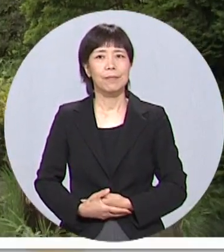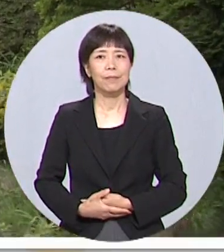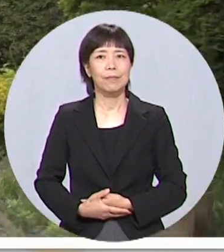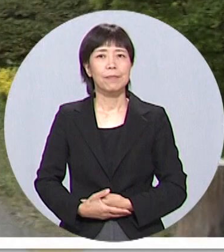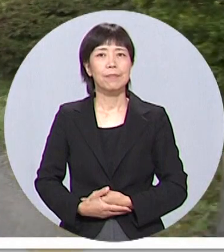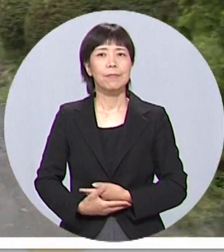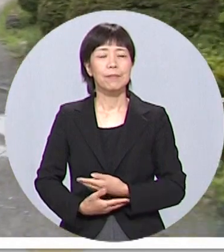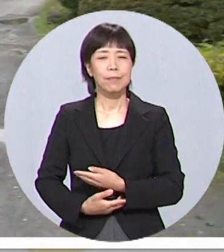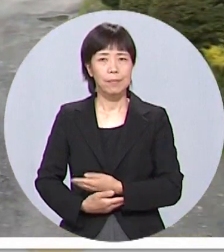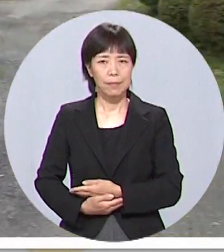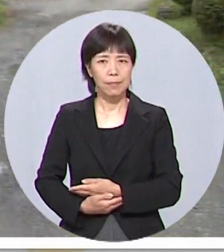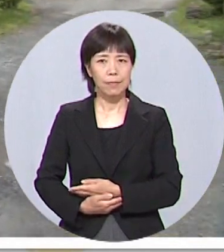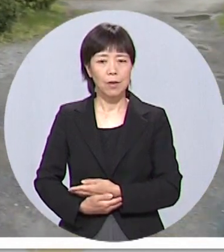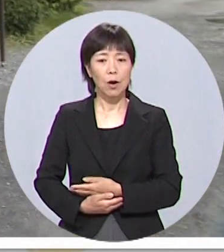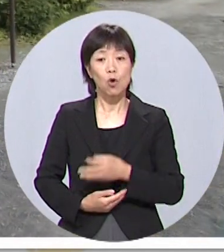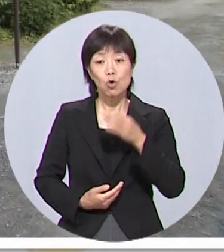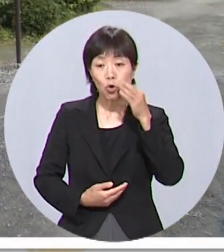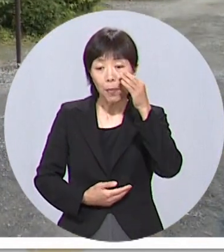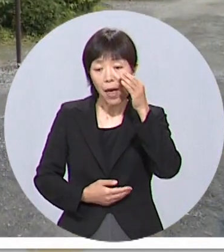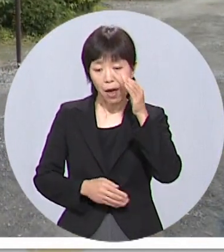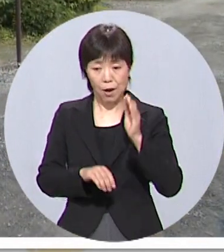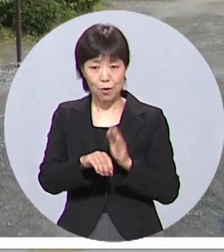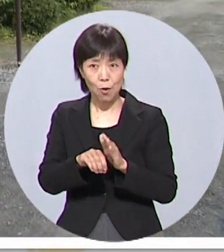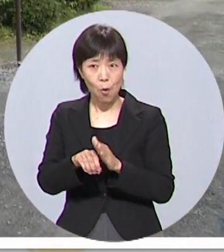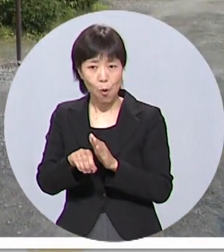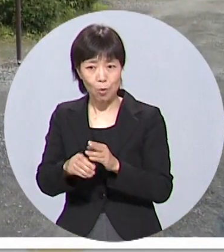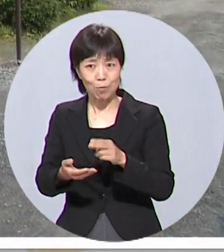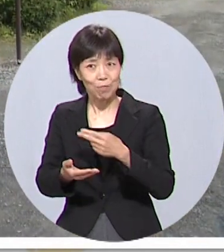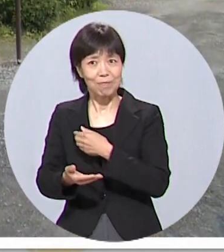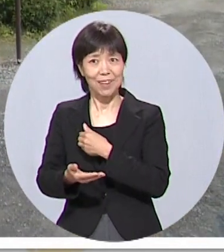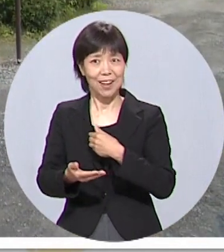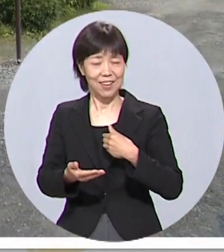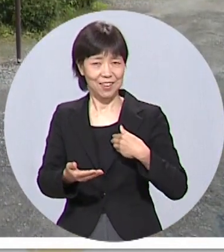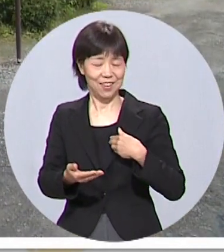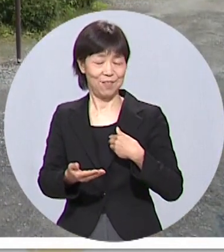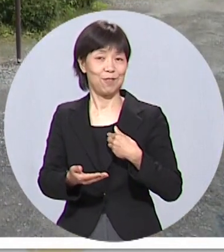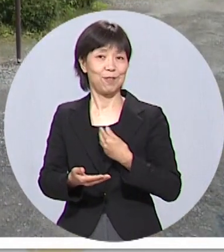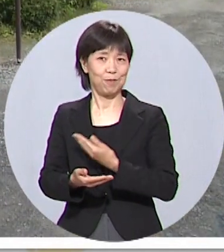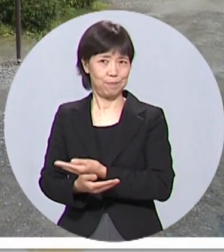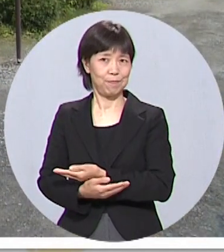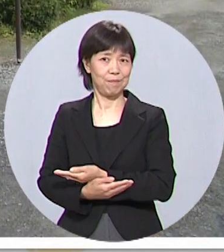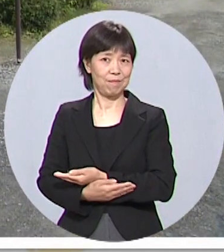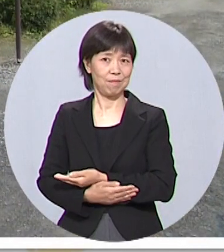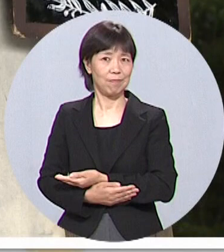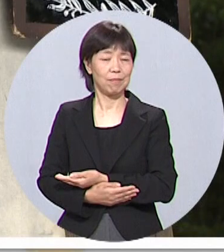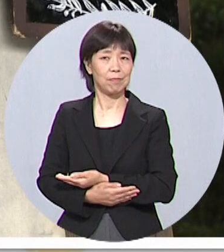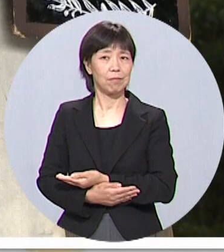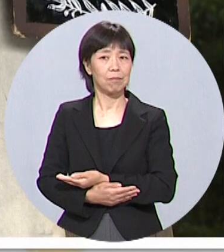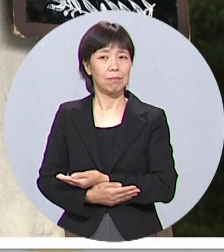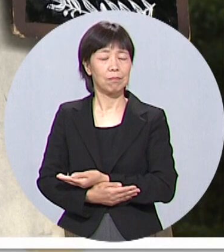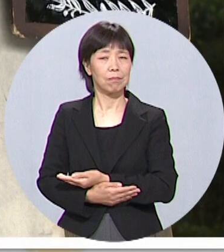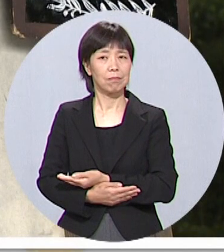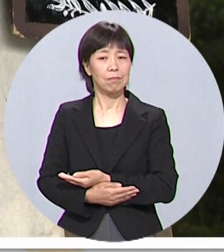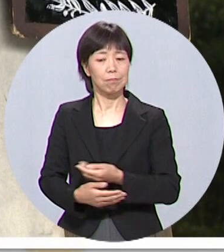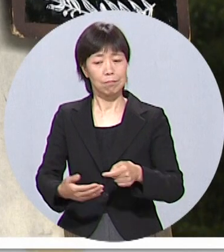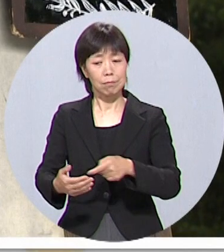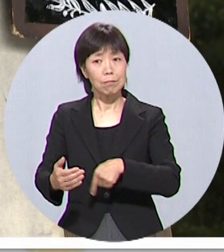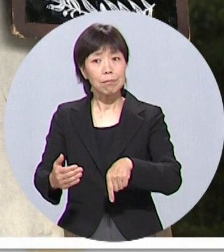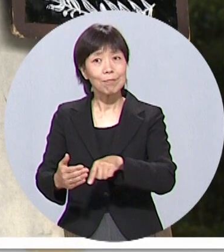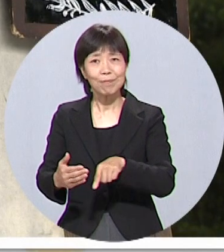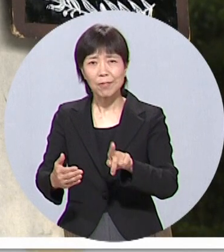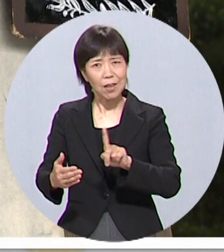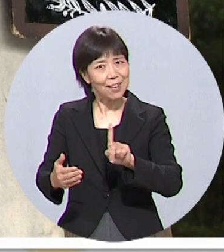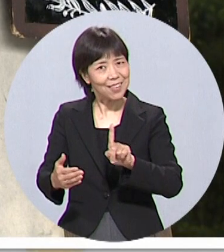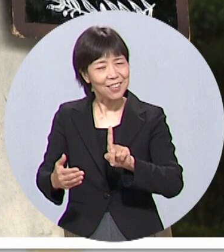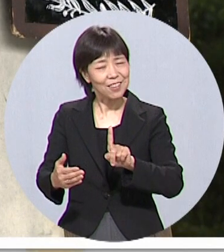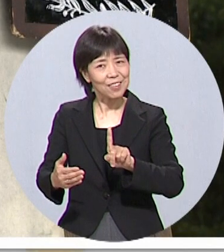ー、やってきたのは梅を使った一品が楽しめるという梅林カフェ。一体どんな梅グルメを